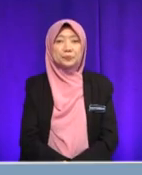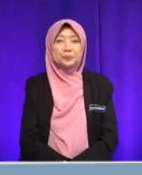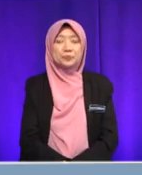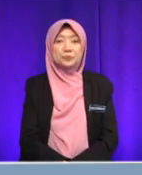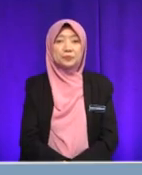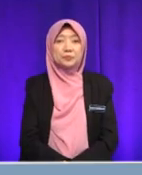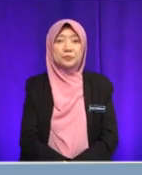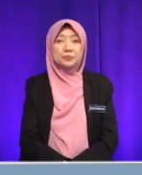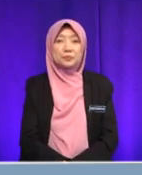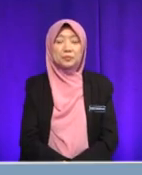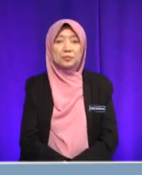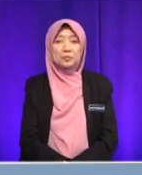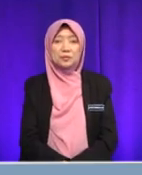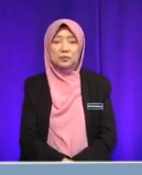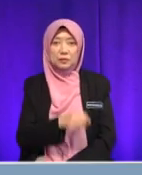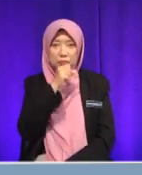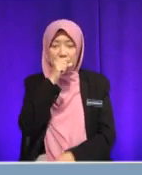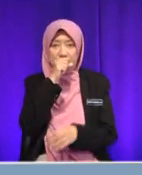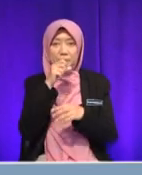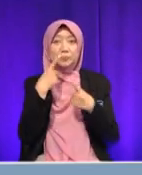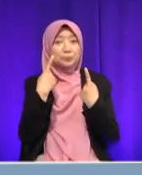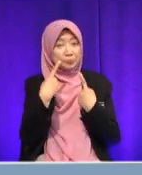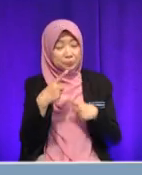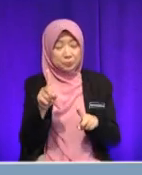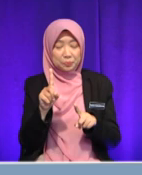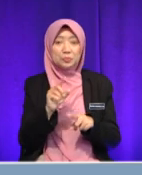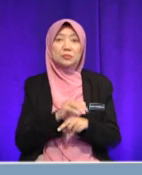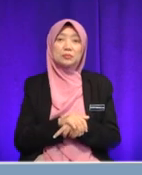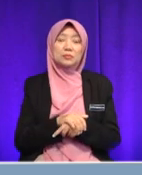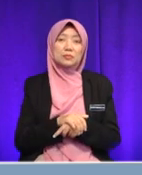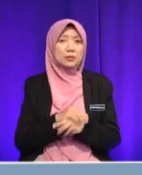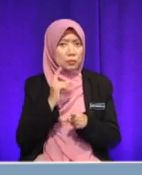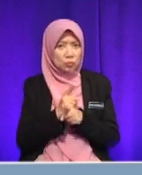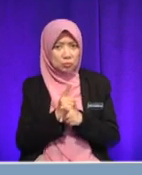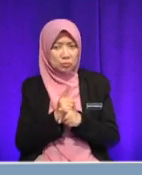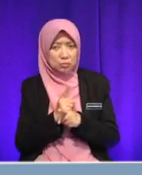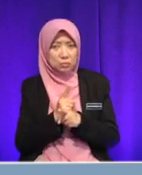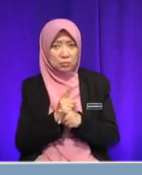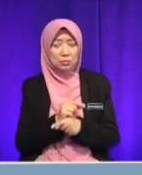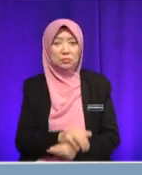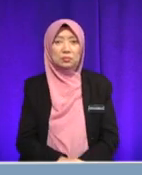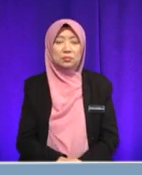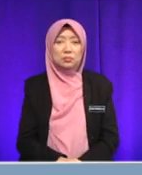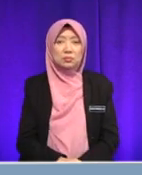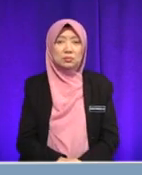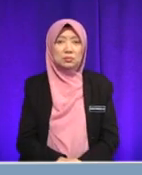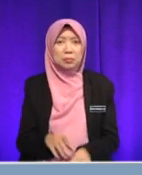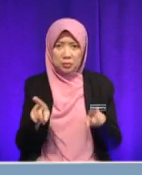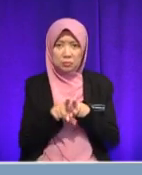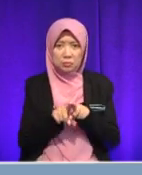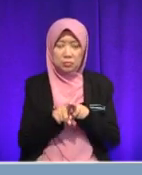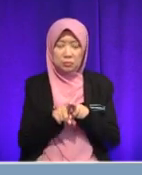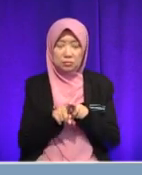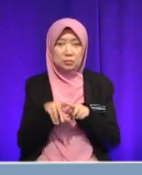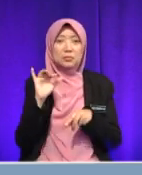Jawapan saya ni. Okey, baik. Kita lihat adakah betul jawapan Ifti? Sama? Sama? Yeah,